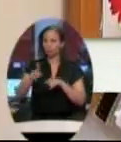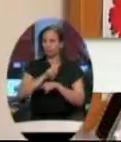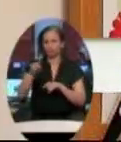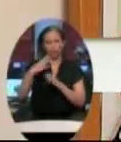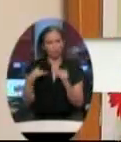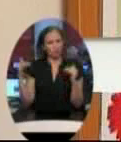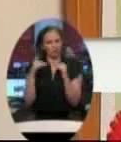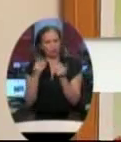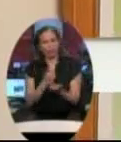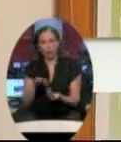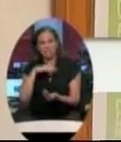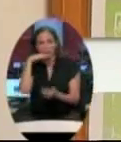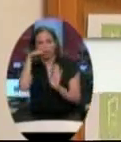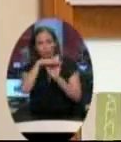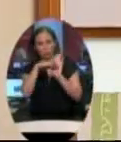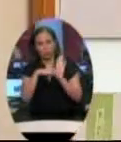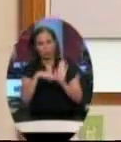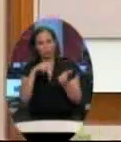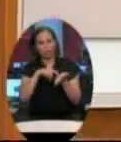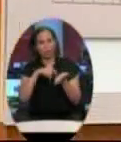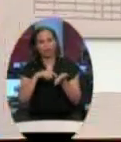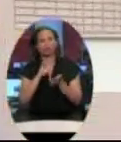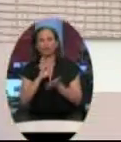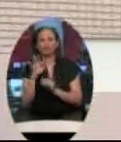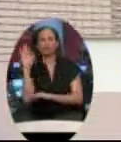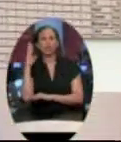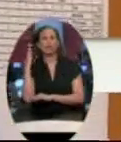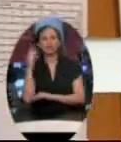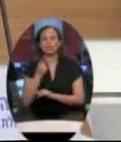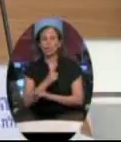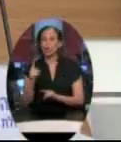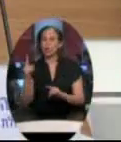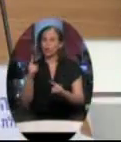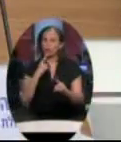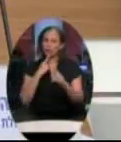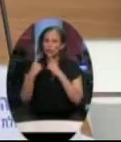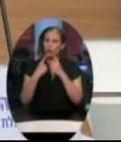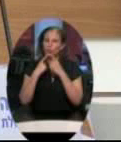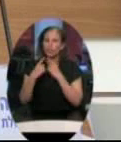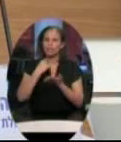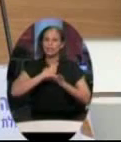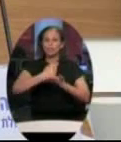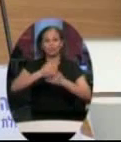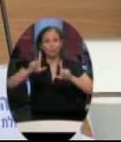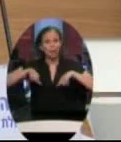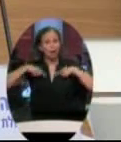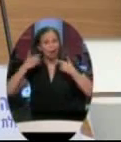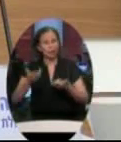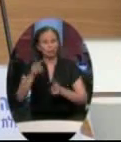ולא מספק את הנתונים הנדרשים לשקיפות. זה לא באמת דיון על תקציב, זה דיון על החיים של אנשים שחיים